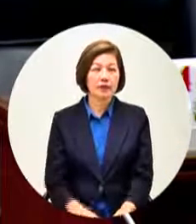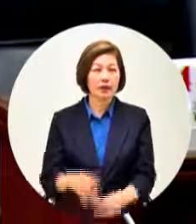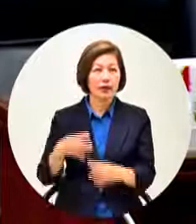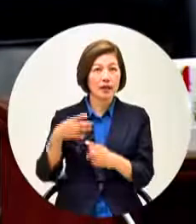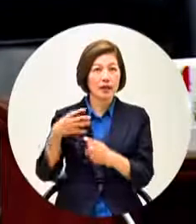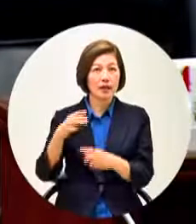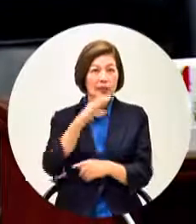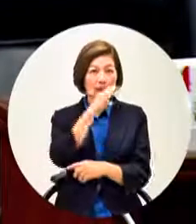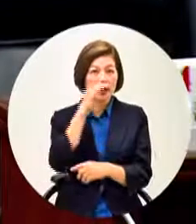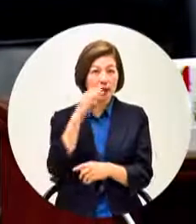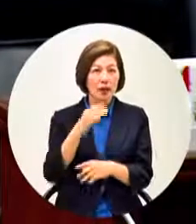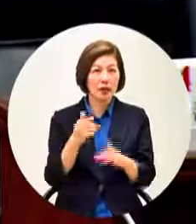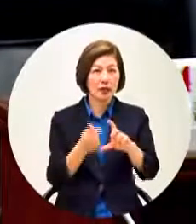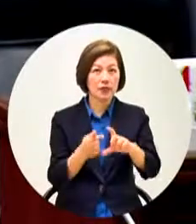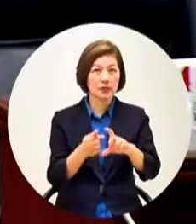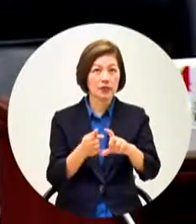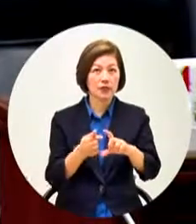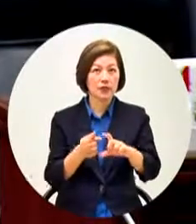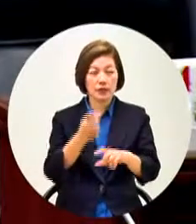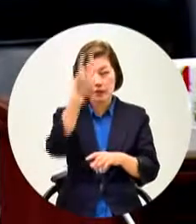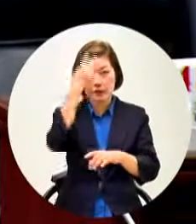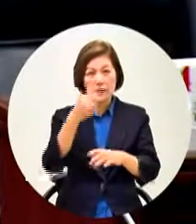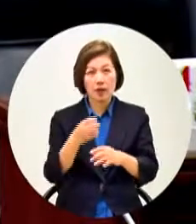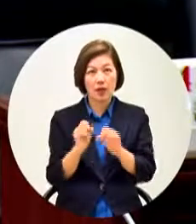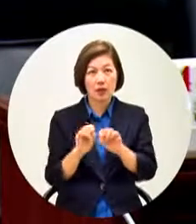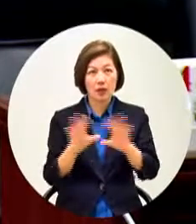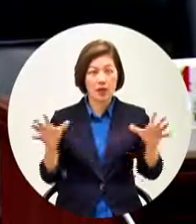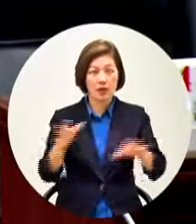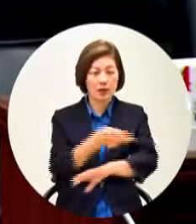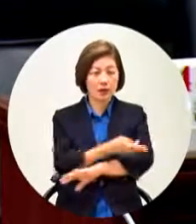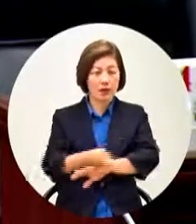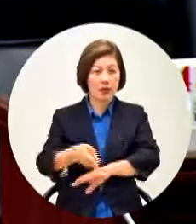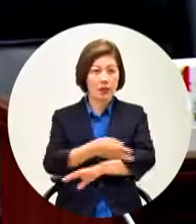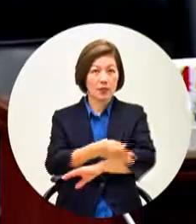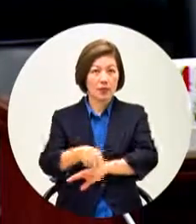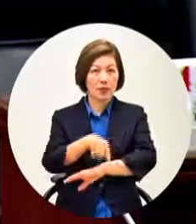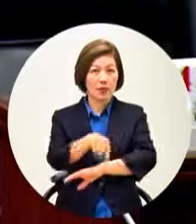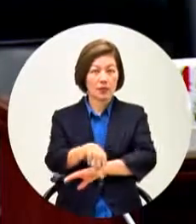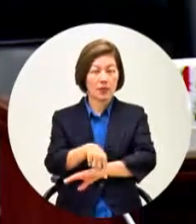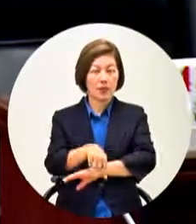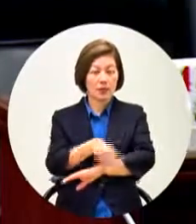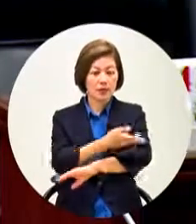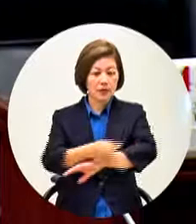程，伊这堤坝伫顶年拢有提高，